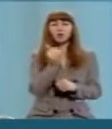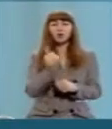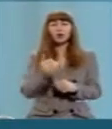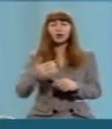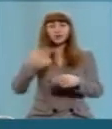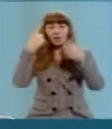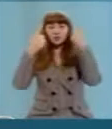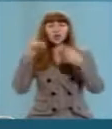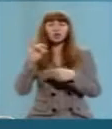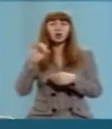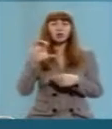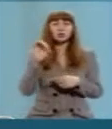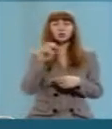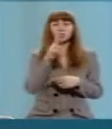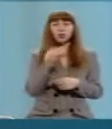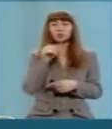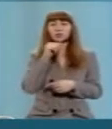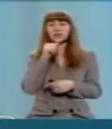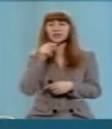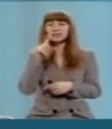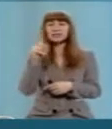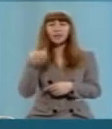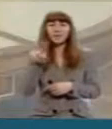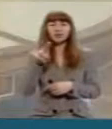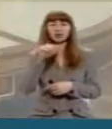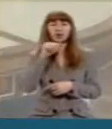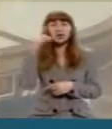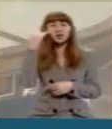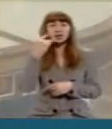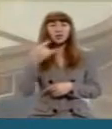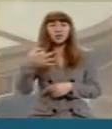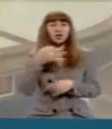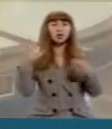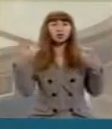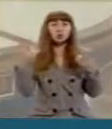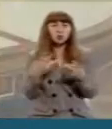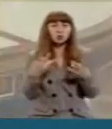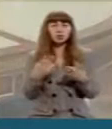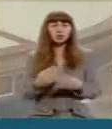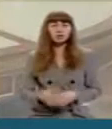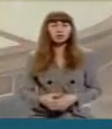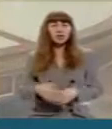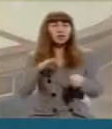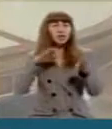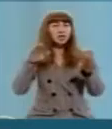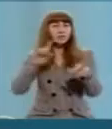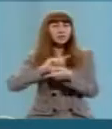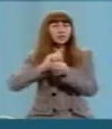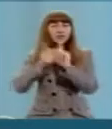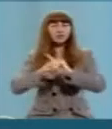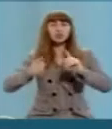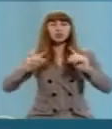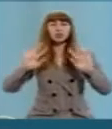Тоғжановқа сөгіс жариялаймын. Атырау, Қостанай және Батыс Қазақстан облыстарының әкімдеріне